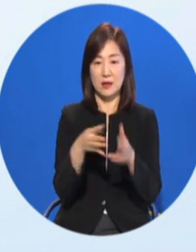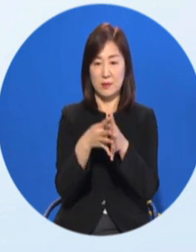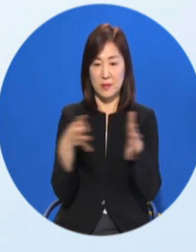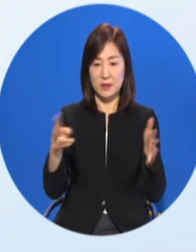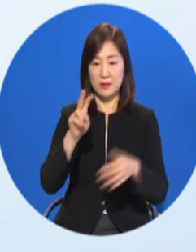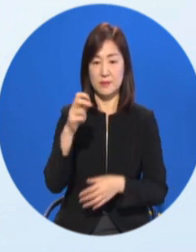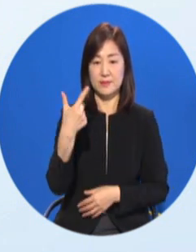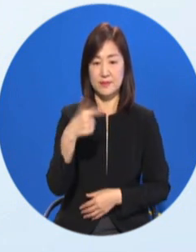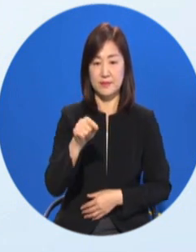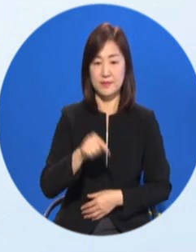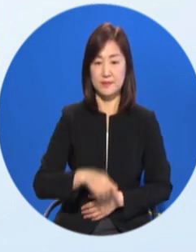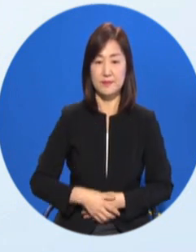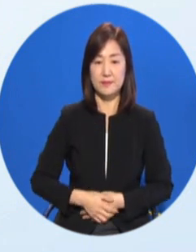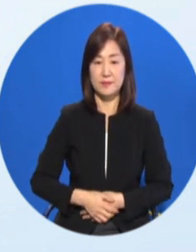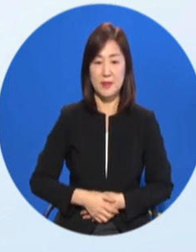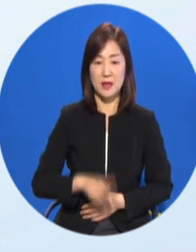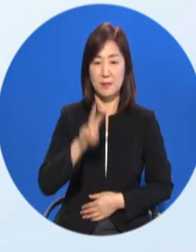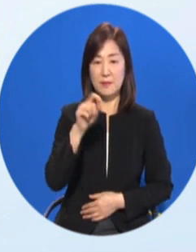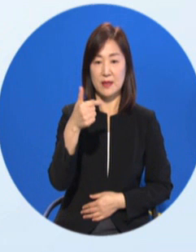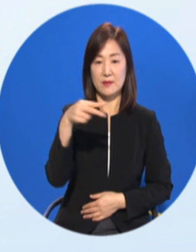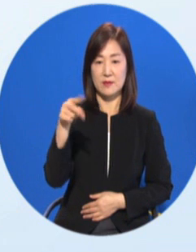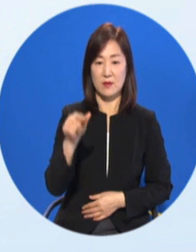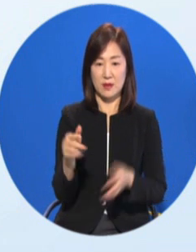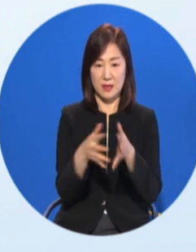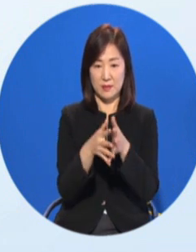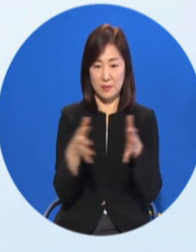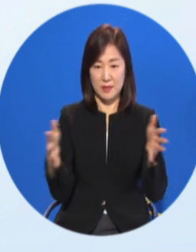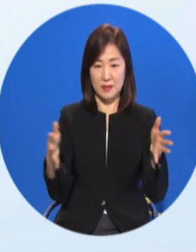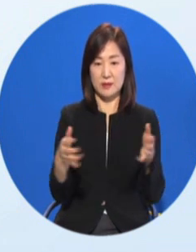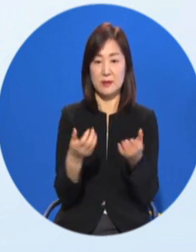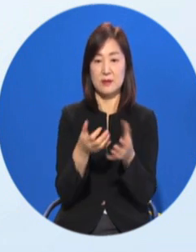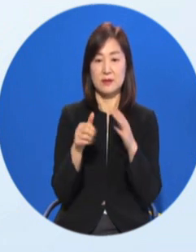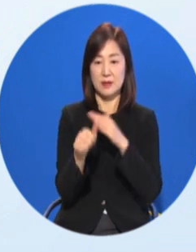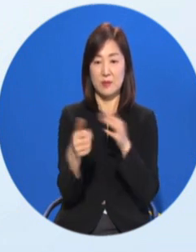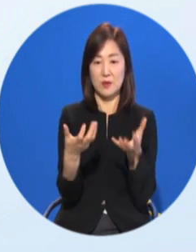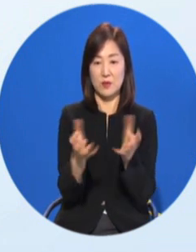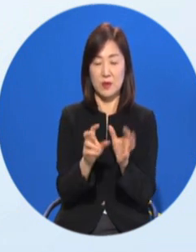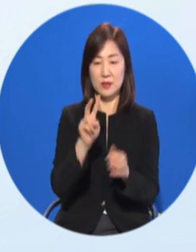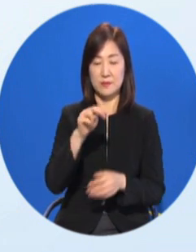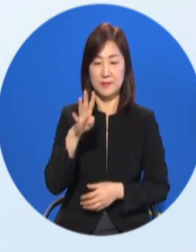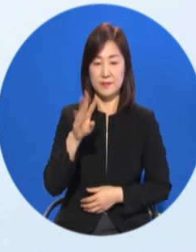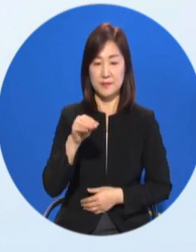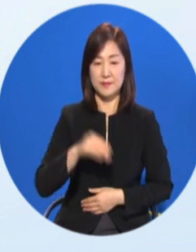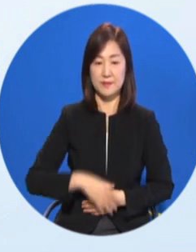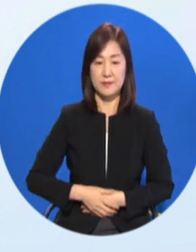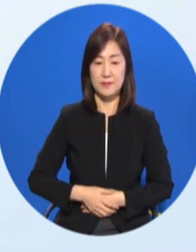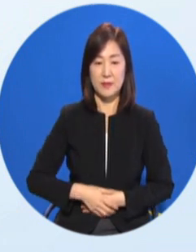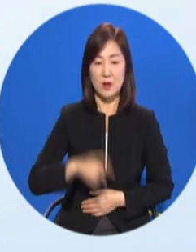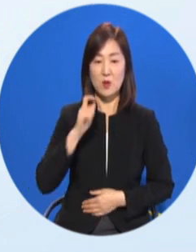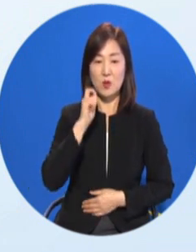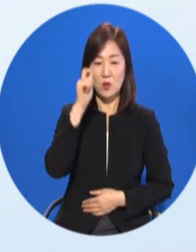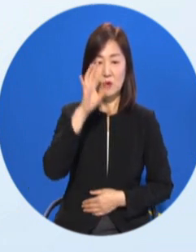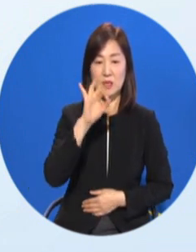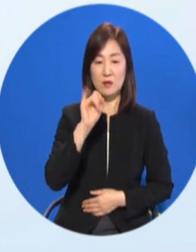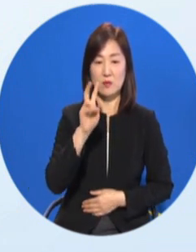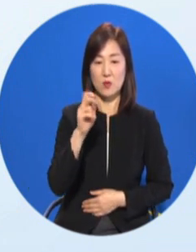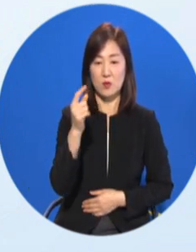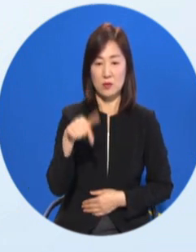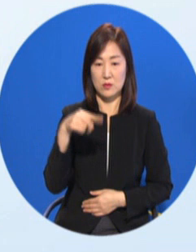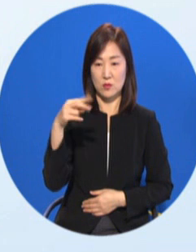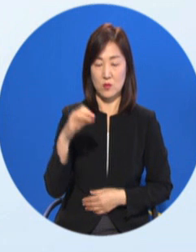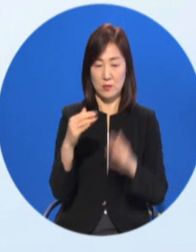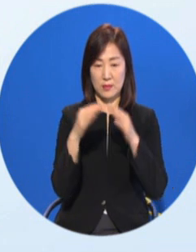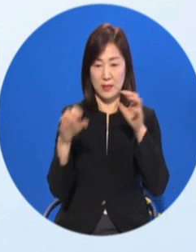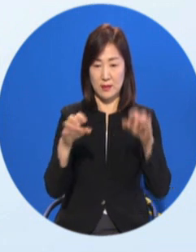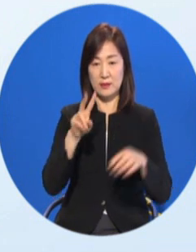주민 260,000원 만덕동 시티 프라디움 입주자대표회의 240,000원 고흥군 도화면 이목동 말